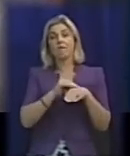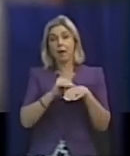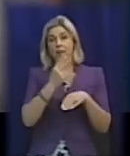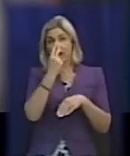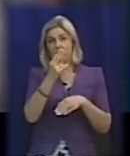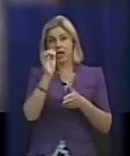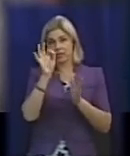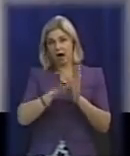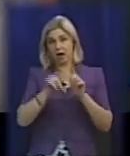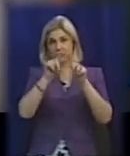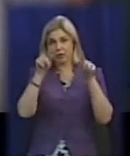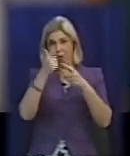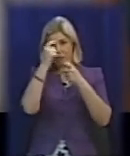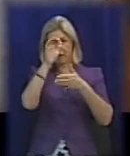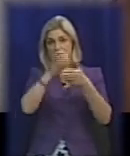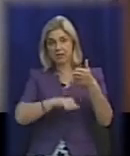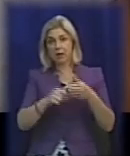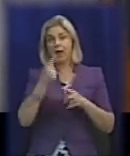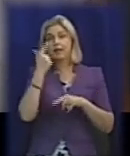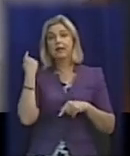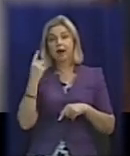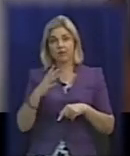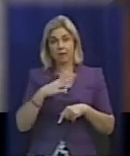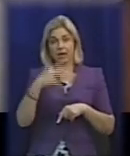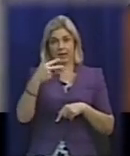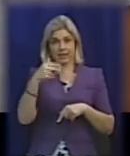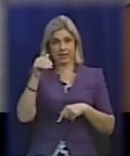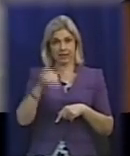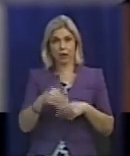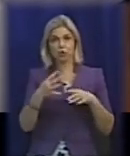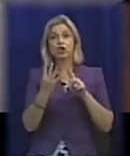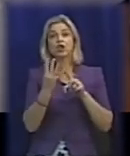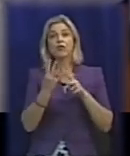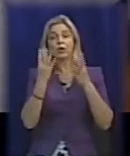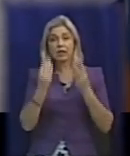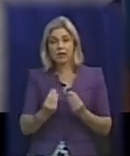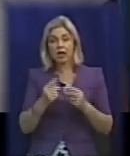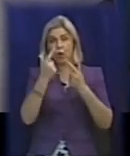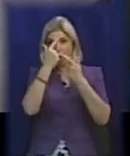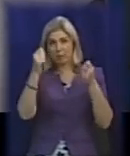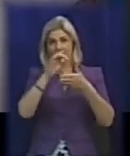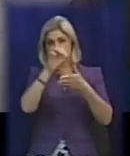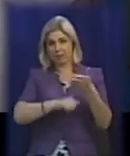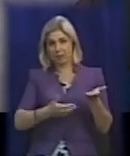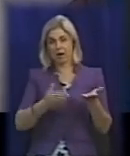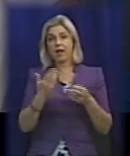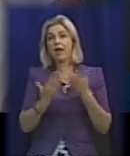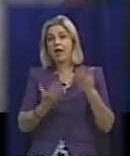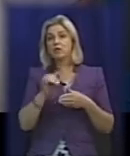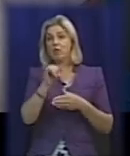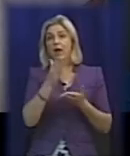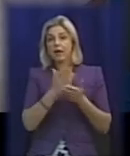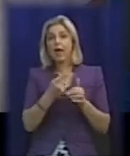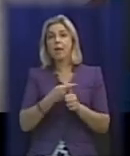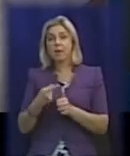Все. Ось тут було нещодавно на 30000. Все, четвертий день вже зірвано. Так що, якщо у вас є поіменно, це вирішить це